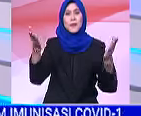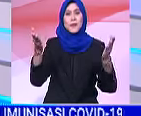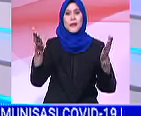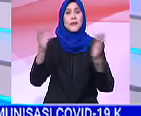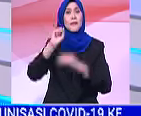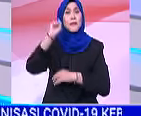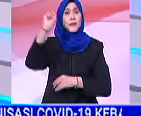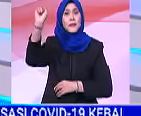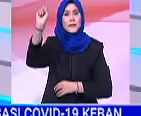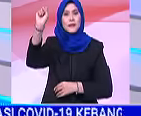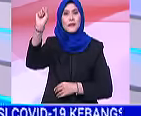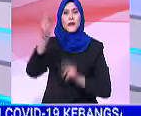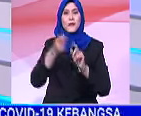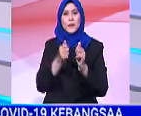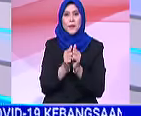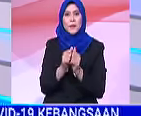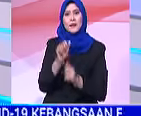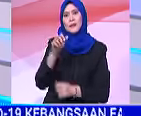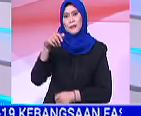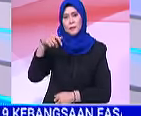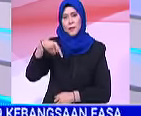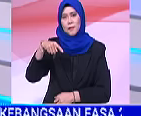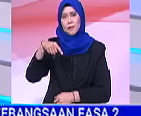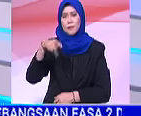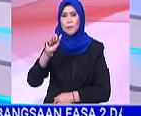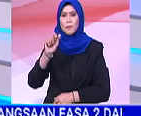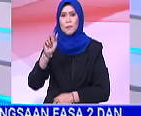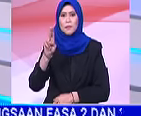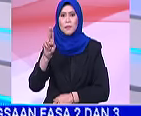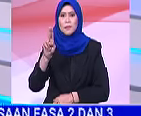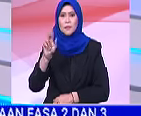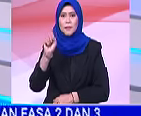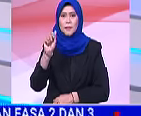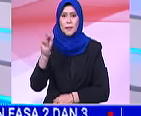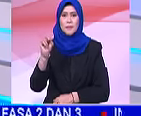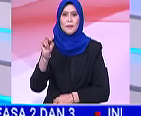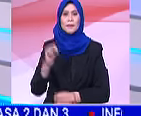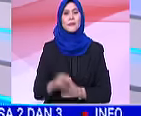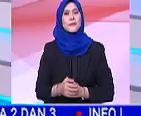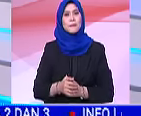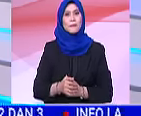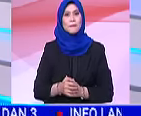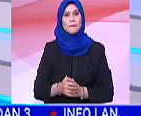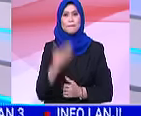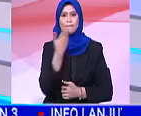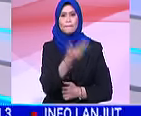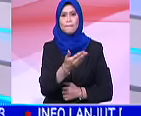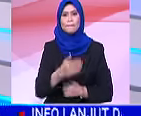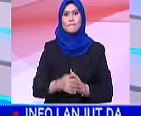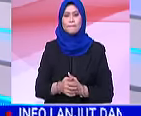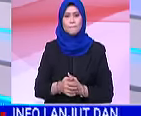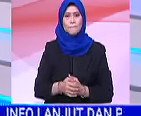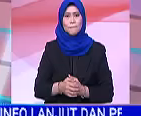bawah bayu. Langsung bersama Konstantin Palawan. Silakan. Terima kasih Muhammad Shah dan salam